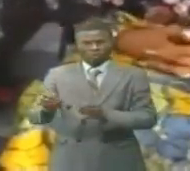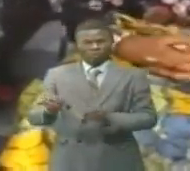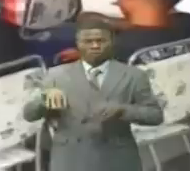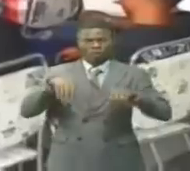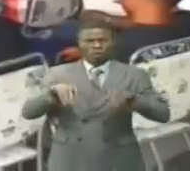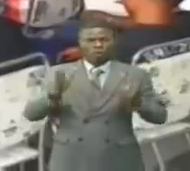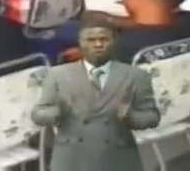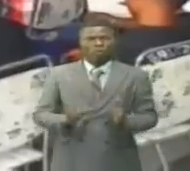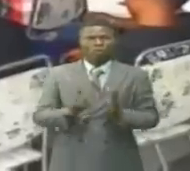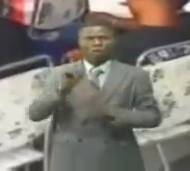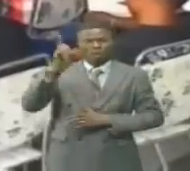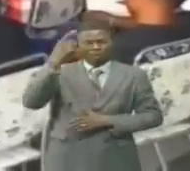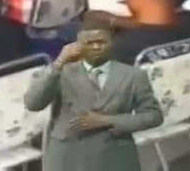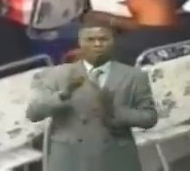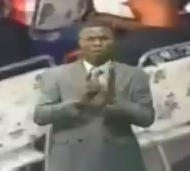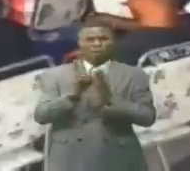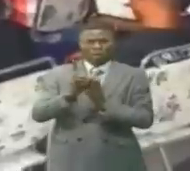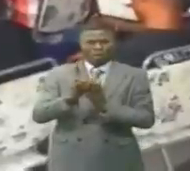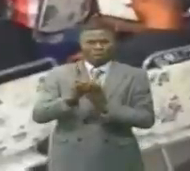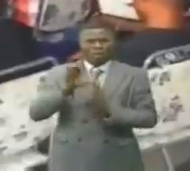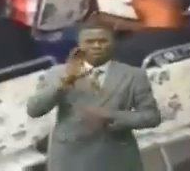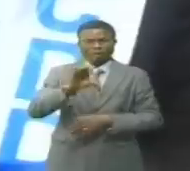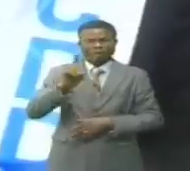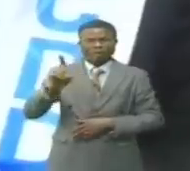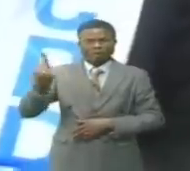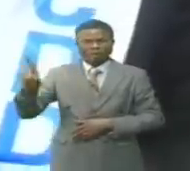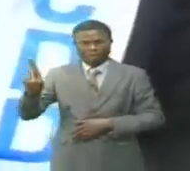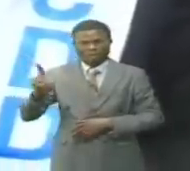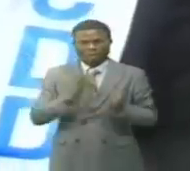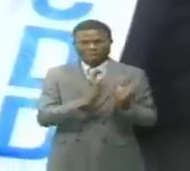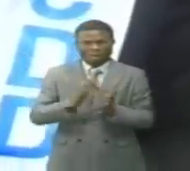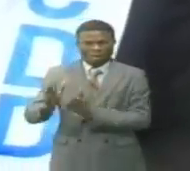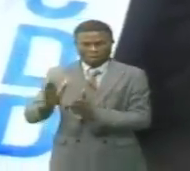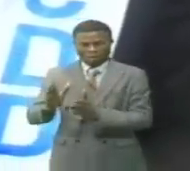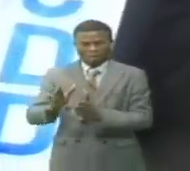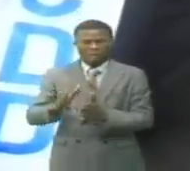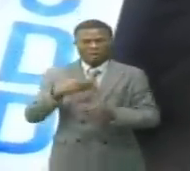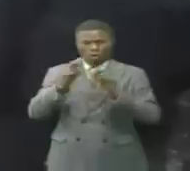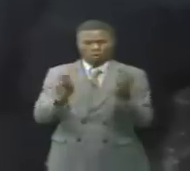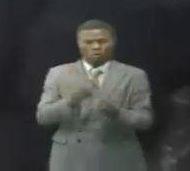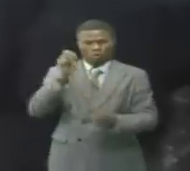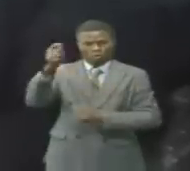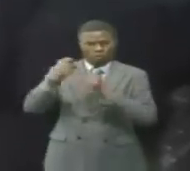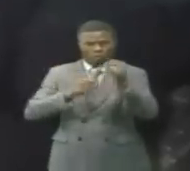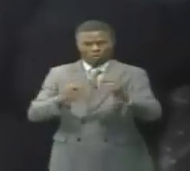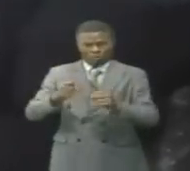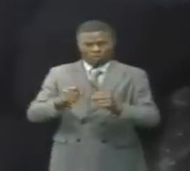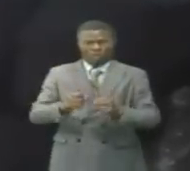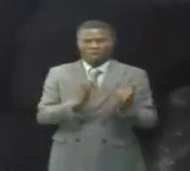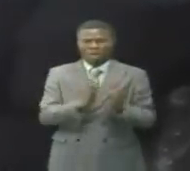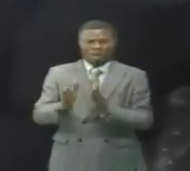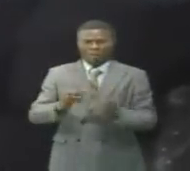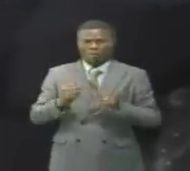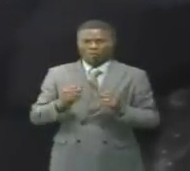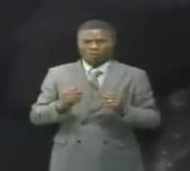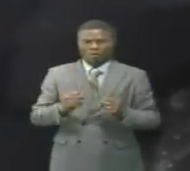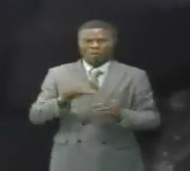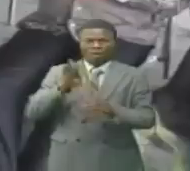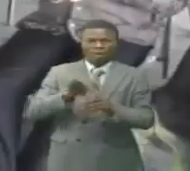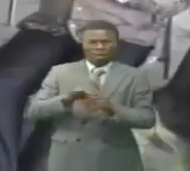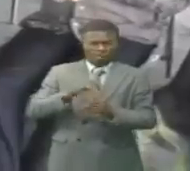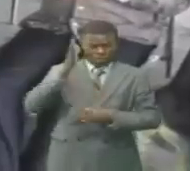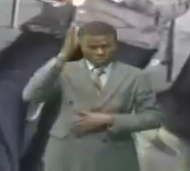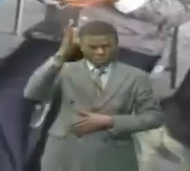Congo Debout pour le développement CDD qui se range en ordre de bataille et affûte ses armes pour les élections qui